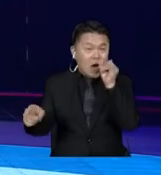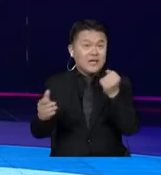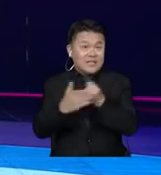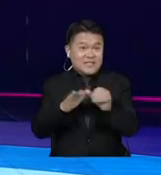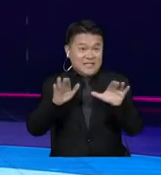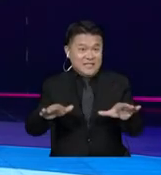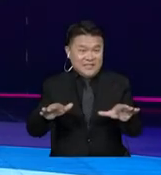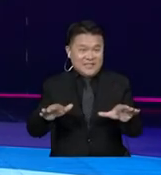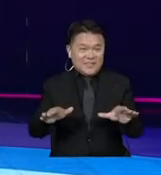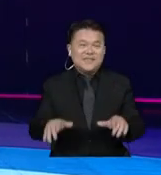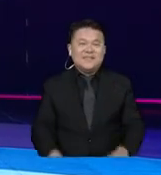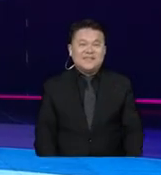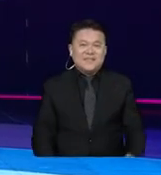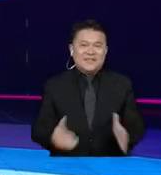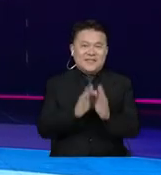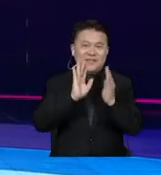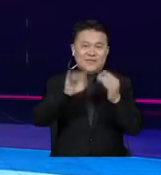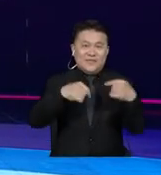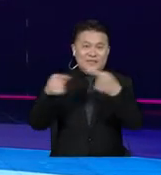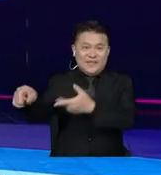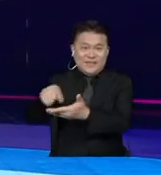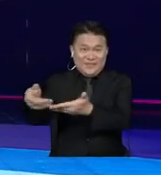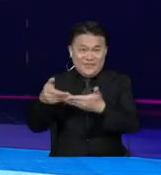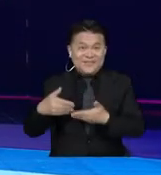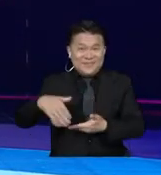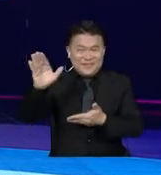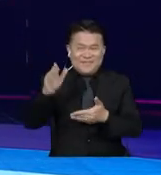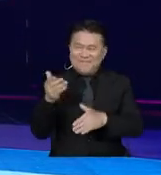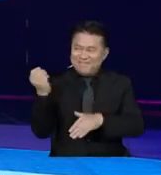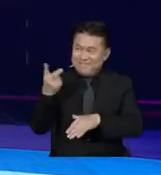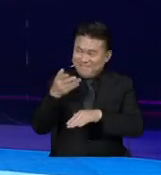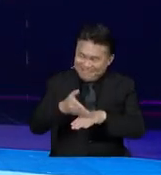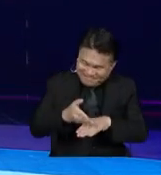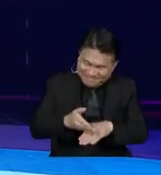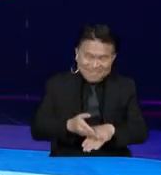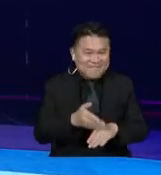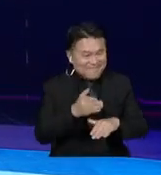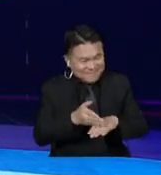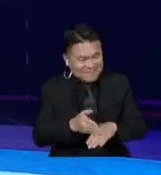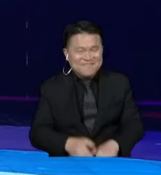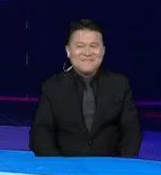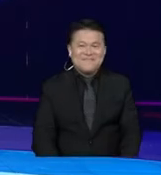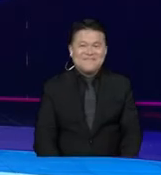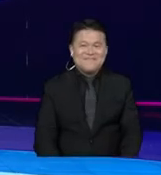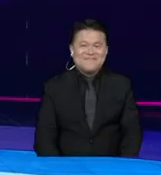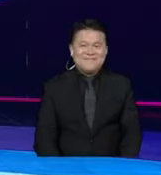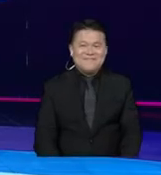있으니까 오늘 많은 참여 부탁드립니다. 박사님 다시 한번 감사합니다. 감사합니다.